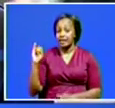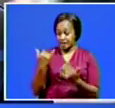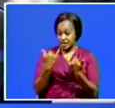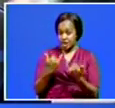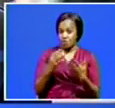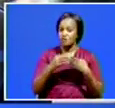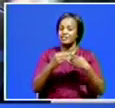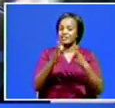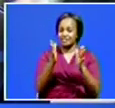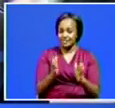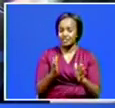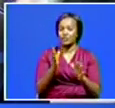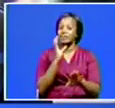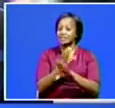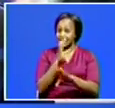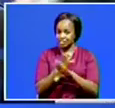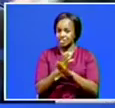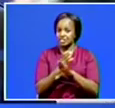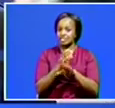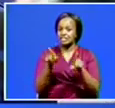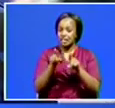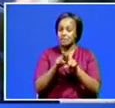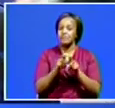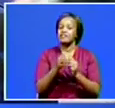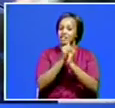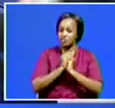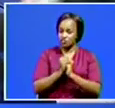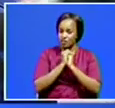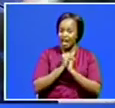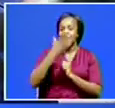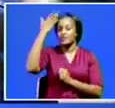viongozi wa kidini wako katika mstari wa mbele kuweza kupinga kuongezwa kwa muda wa kuhudumu.